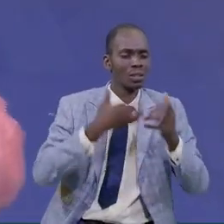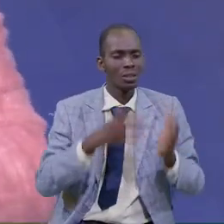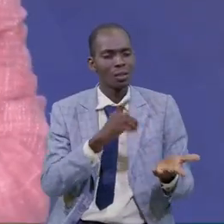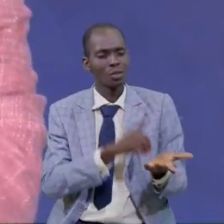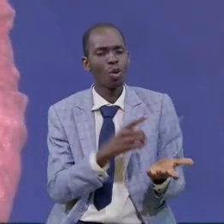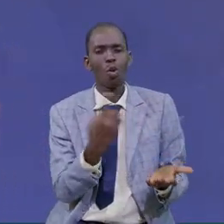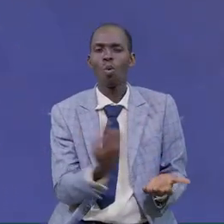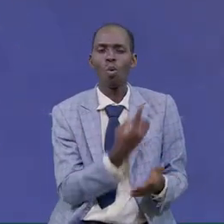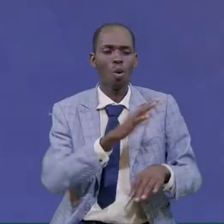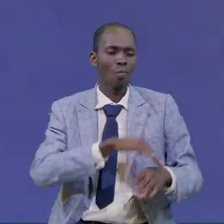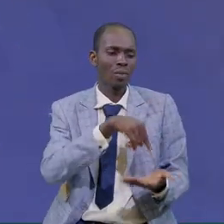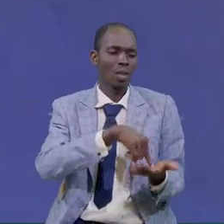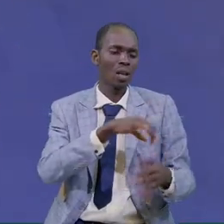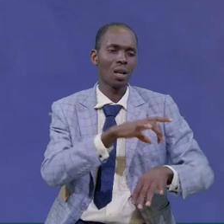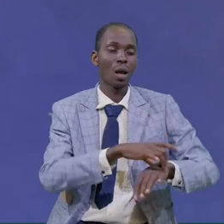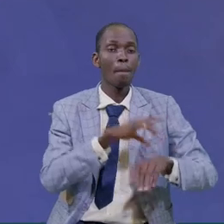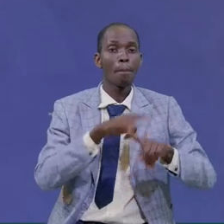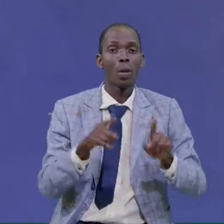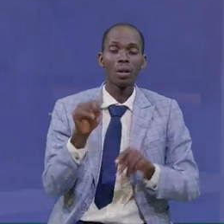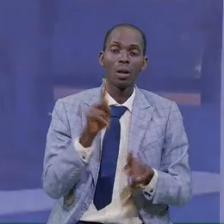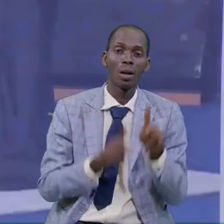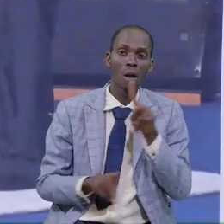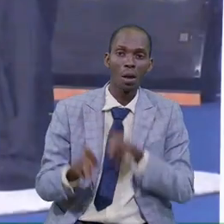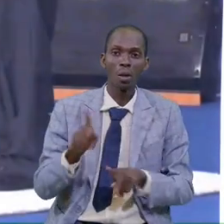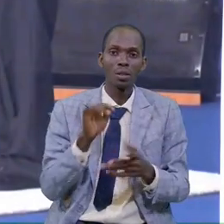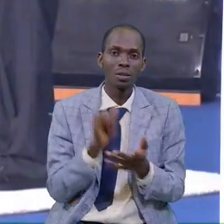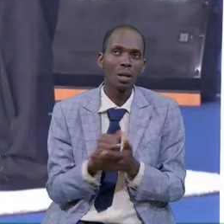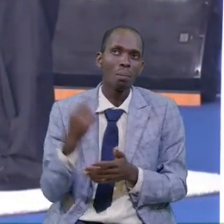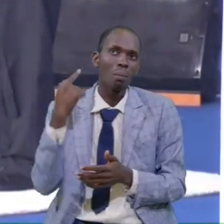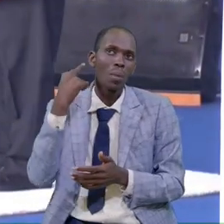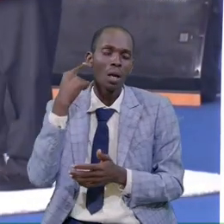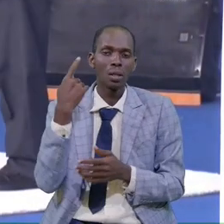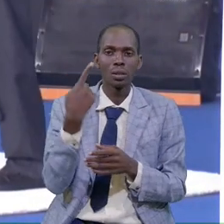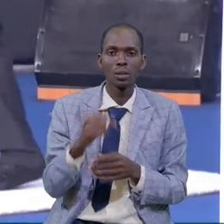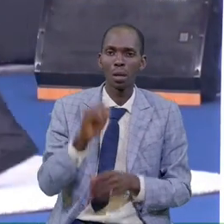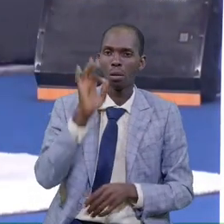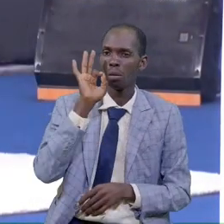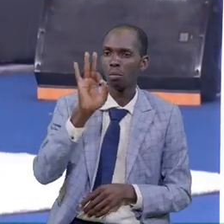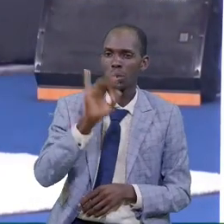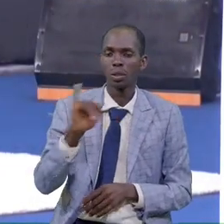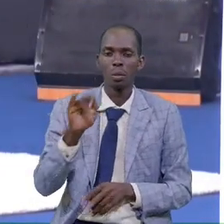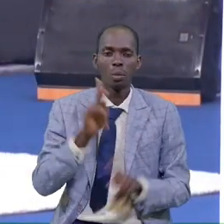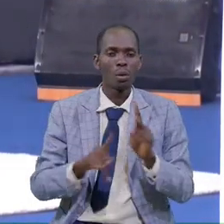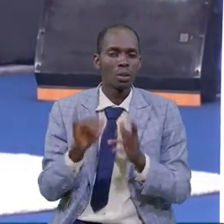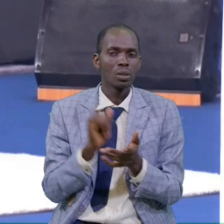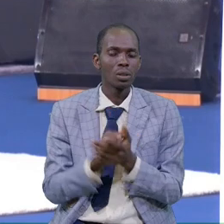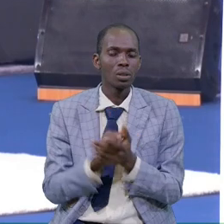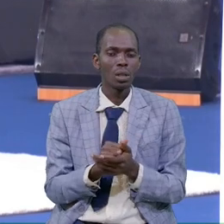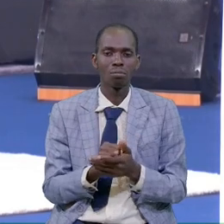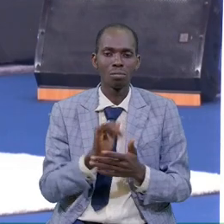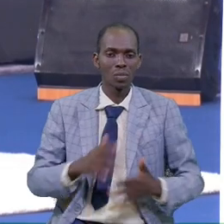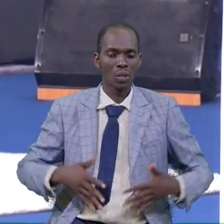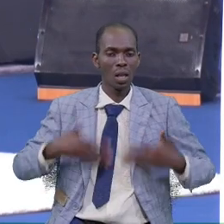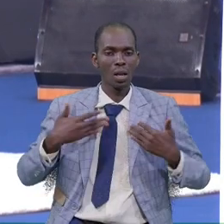terre. Mais les personnes qui écoutent les messages et ceux-là dont les vies ont été